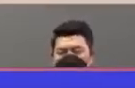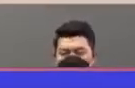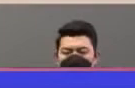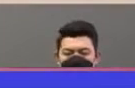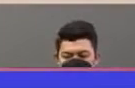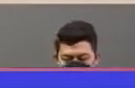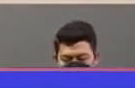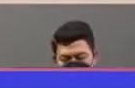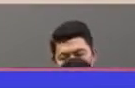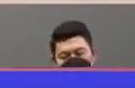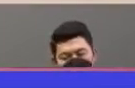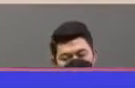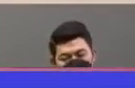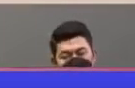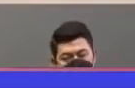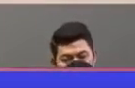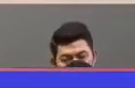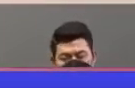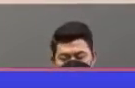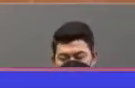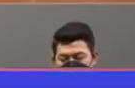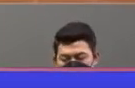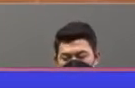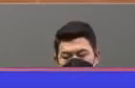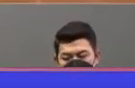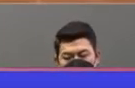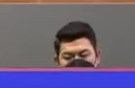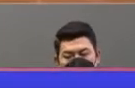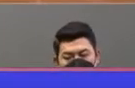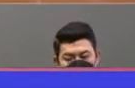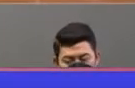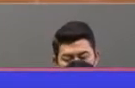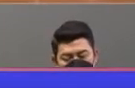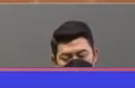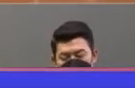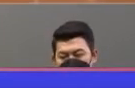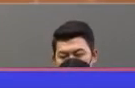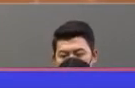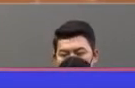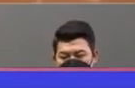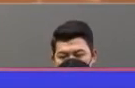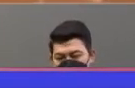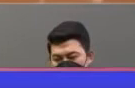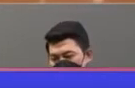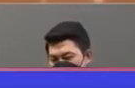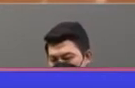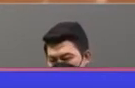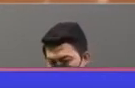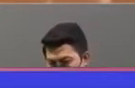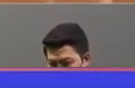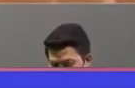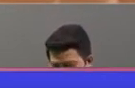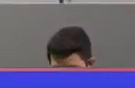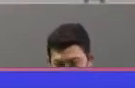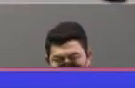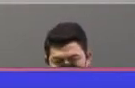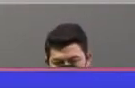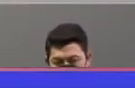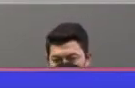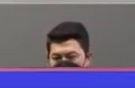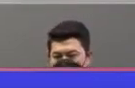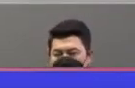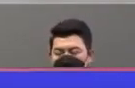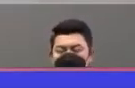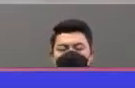การณ์อยู่นะประมาณ3ล้าน4แสนกว่าไร ่ อันนี้คิดเป็นตัวเลขกลมๆให้เลยนะคะเกษตรกรที่ได้รับผลกระทบจำน